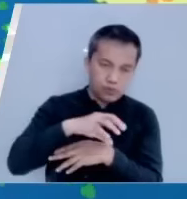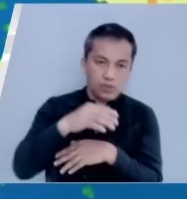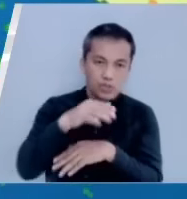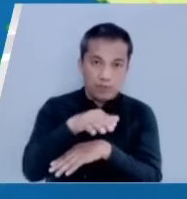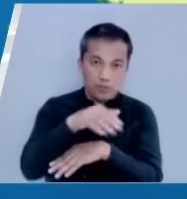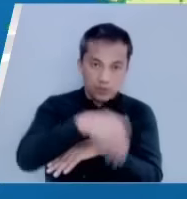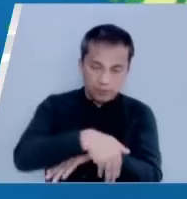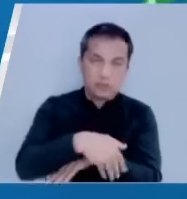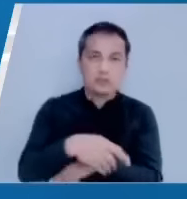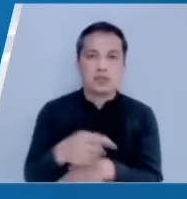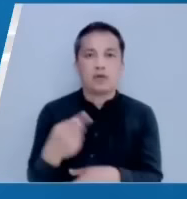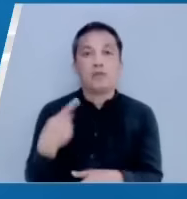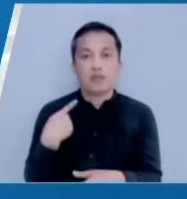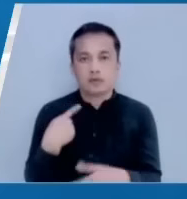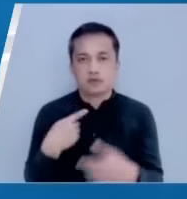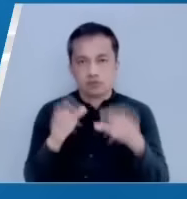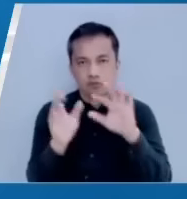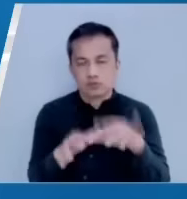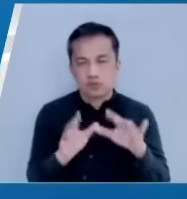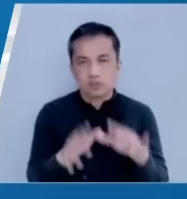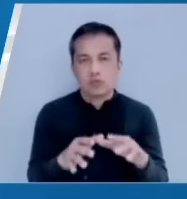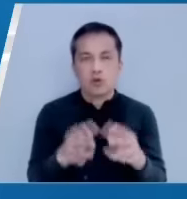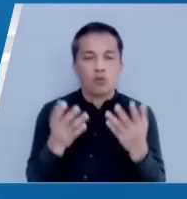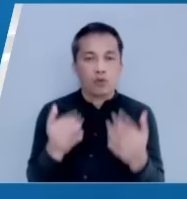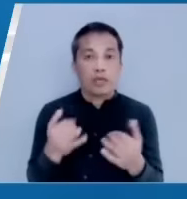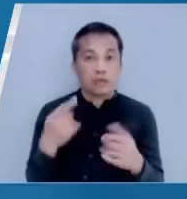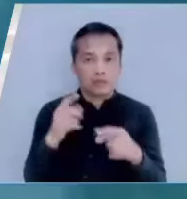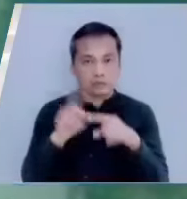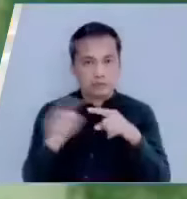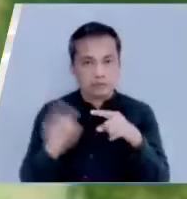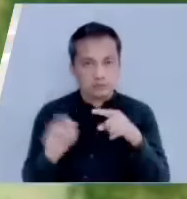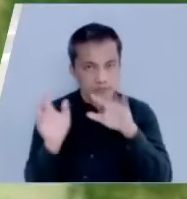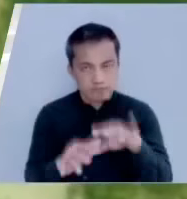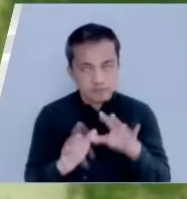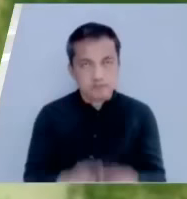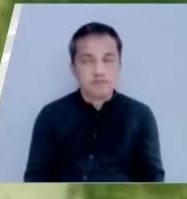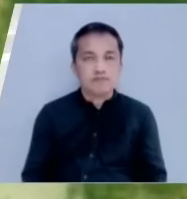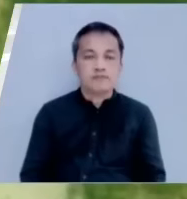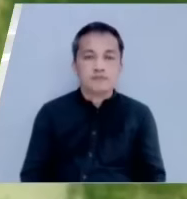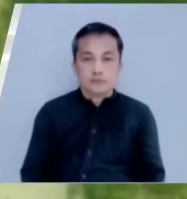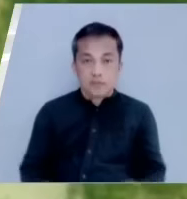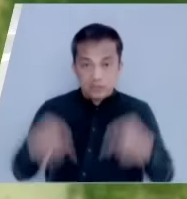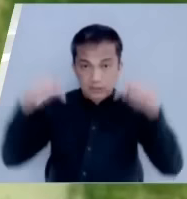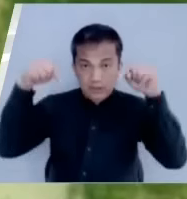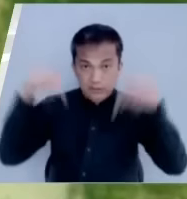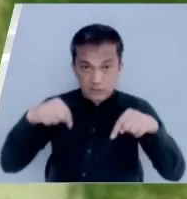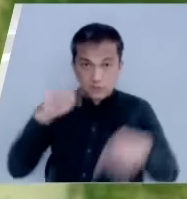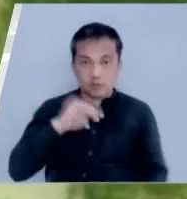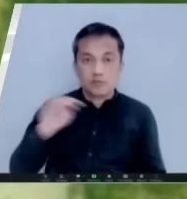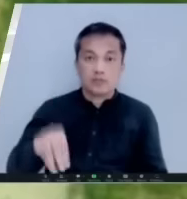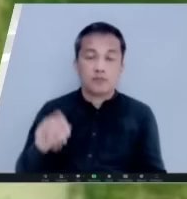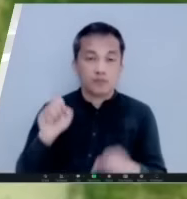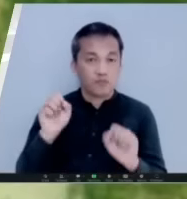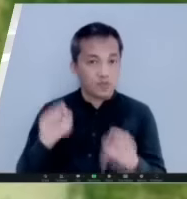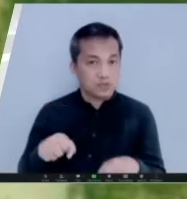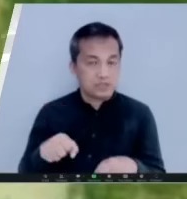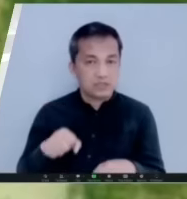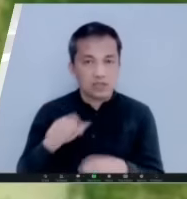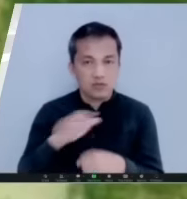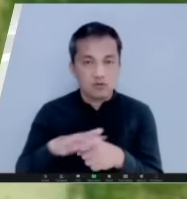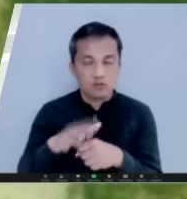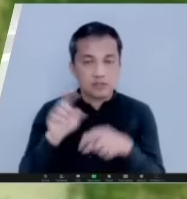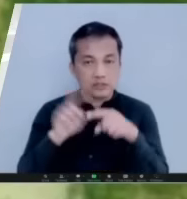yung chance ng mga pag-ulan, dulot po yan ng thunderstorms. Gaya po dito sa Metro Manila, posible rin po makaranas tayo ng localized